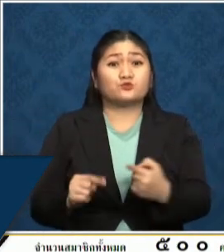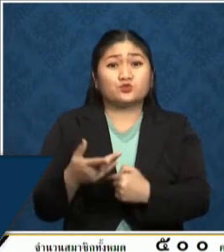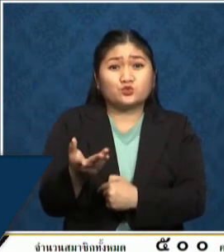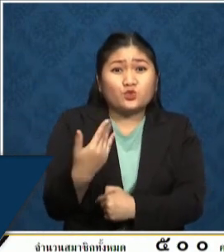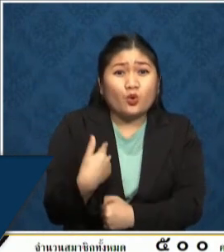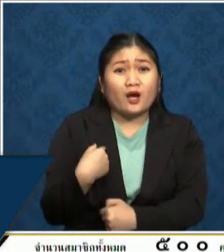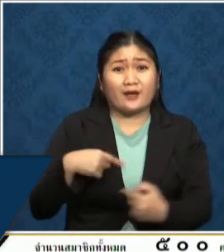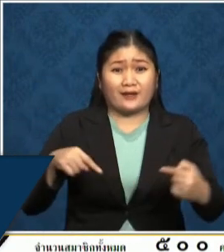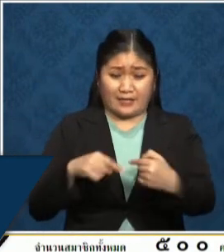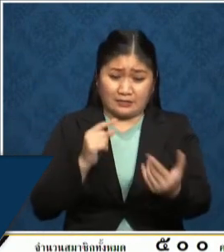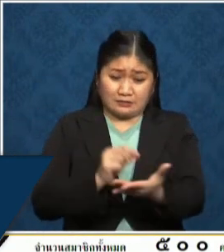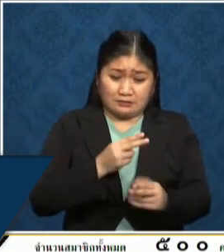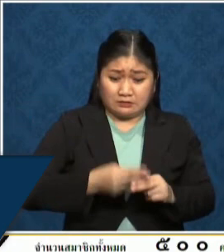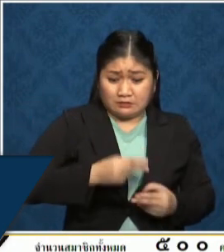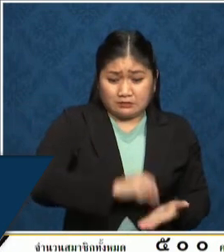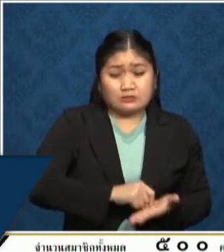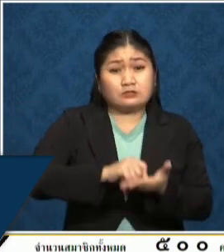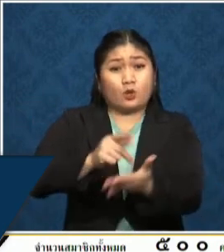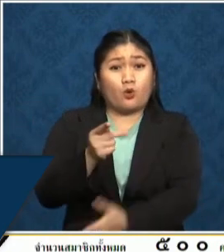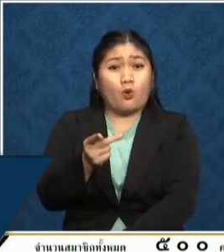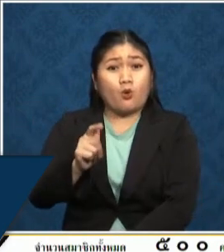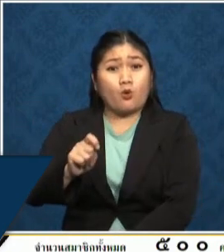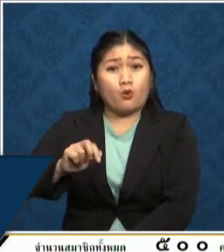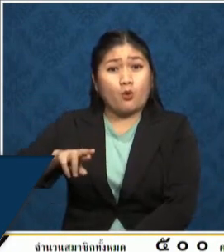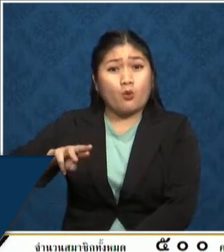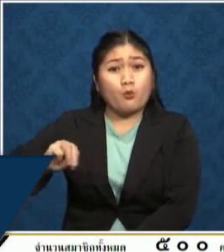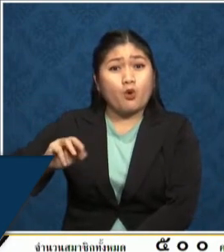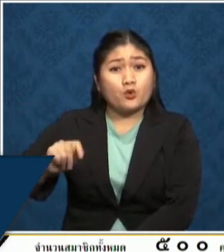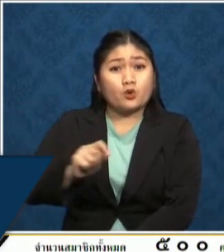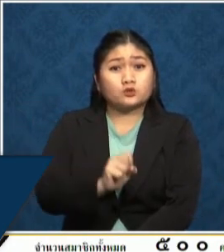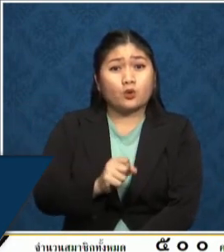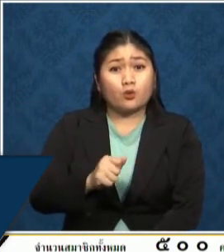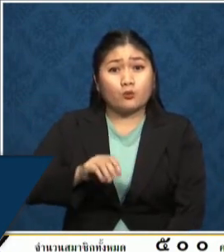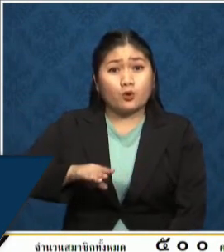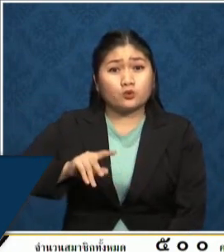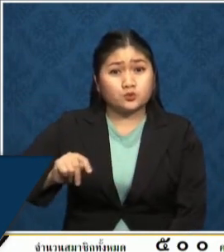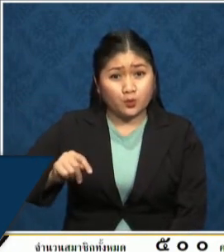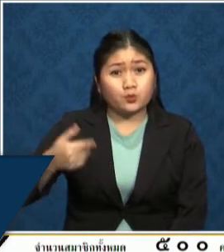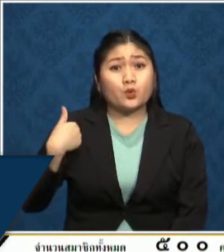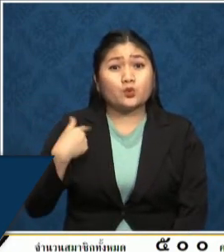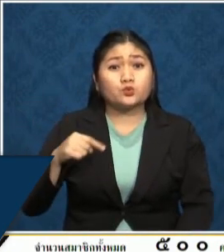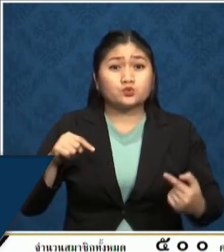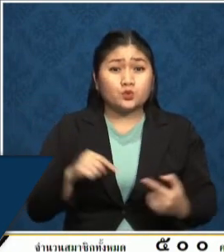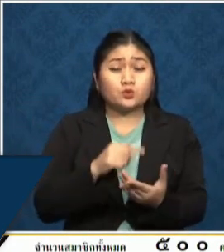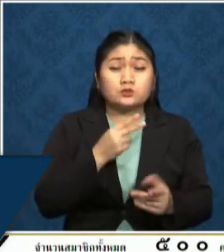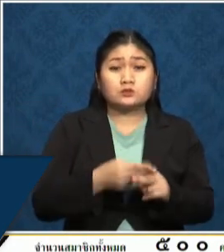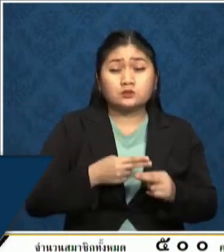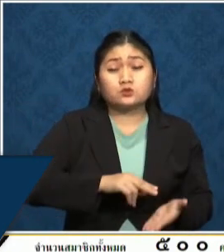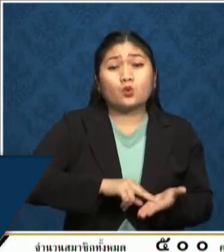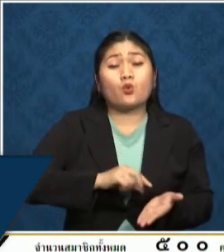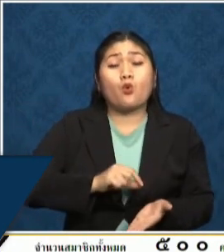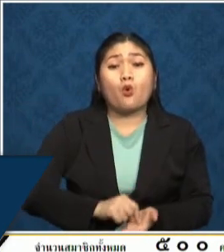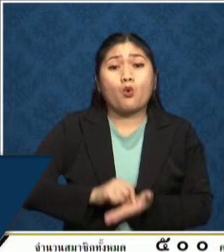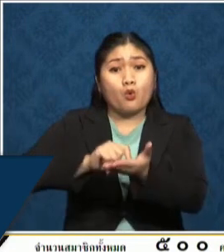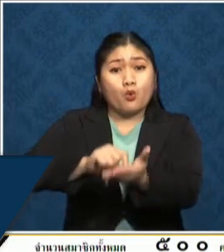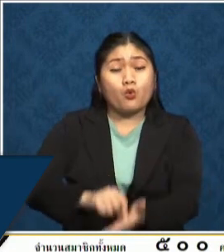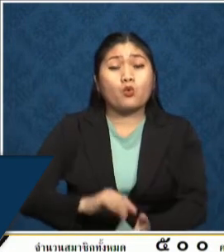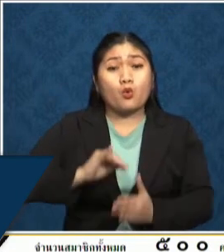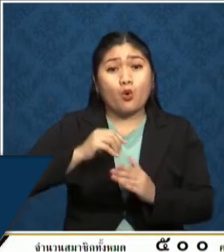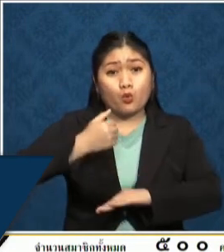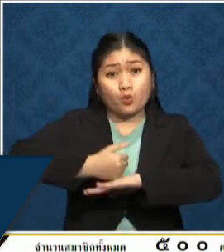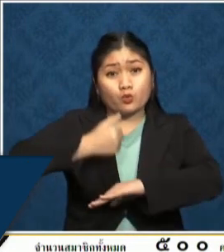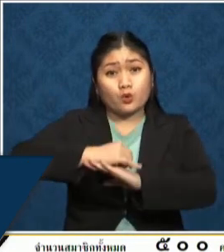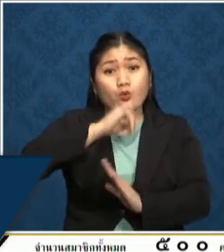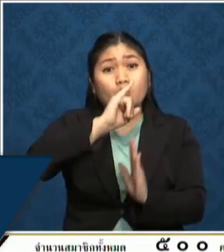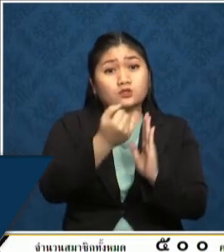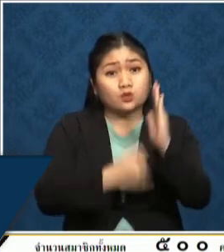ั้งภายใต้การเสนอชื่อโยก.ร.ม. และสอบตอภายใ้การเสนอชื่อของผู้วชการจัหวด 5 จัหวัดที่